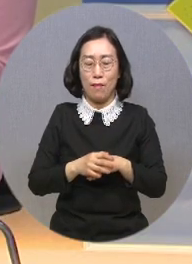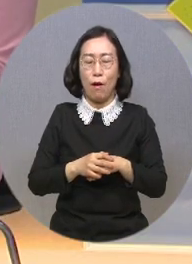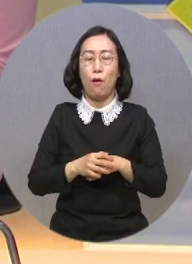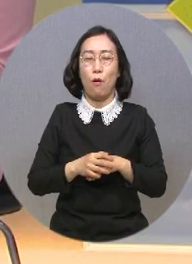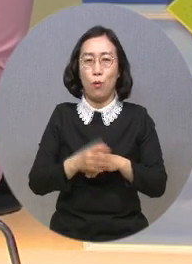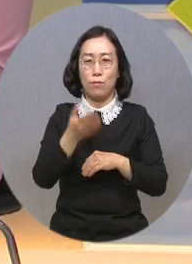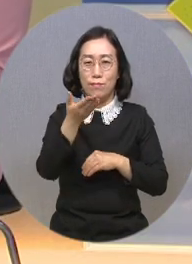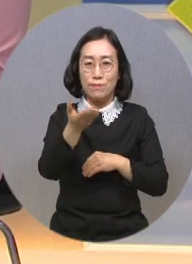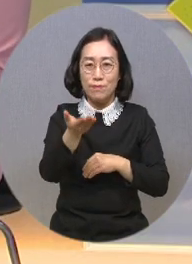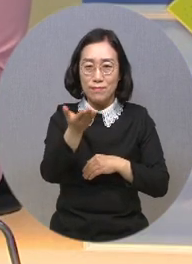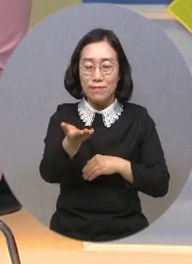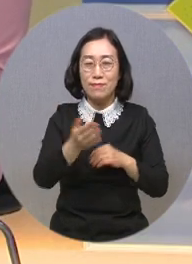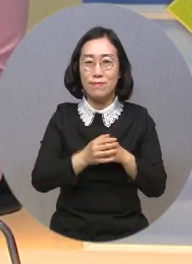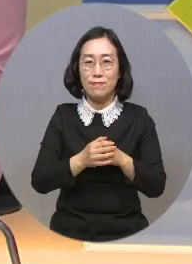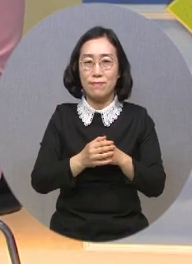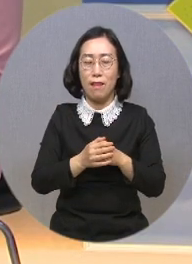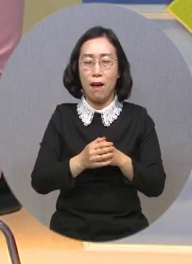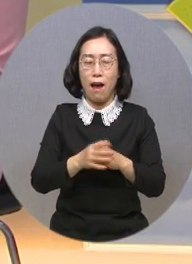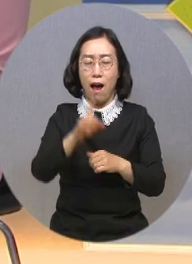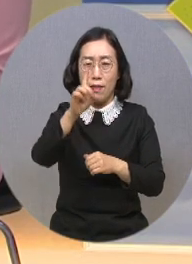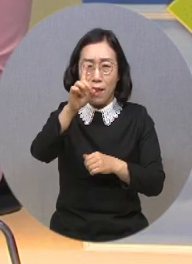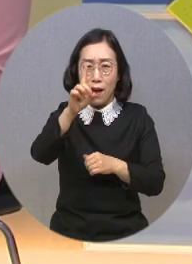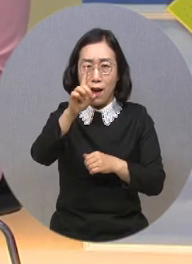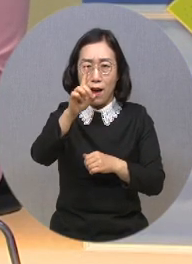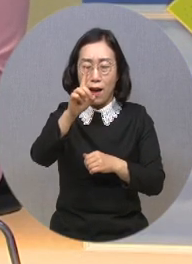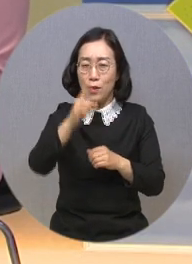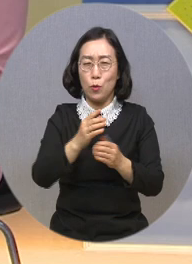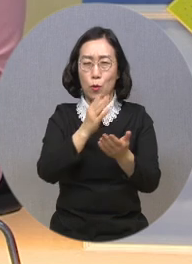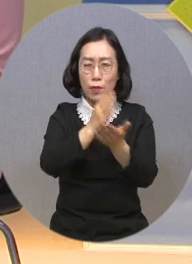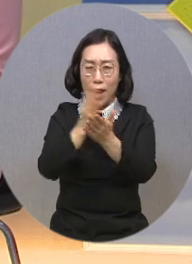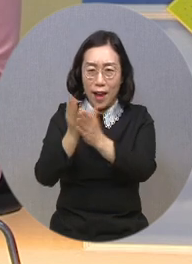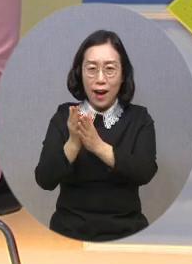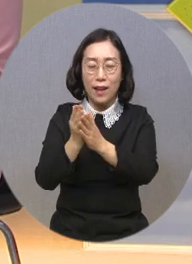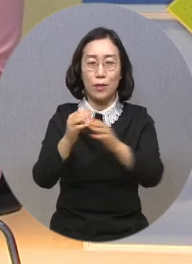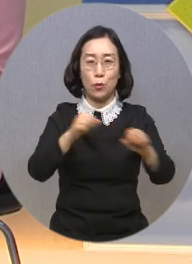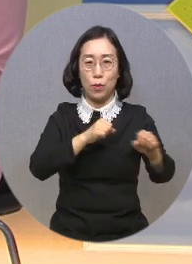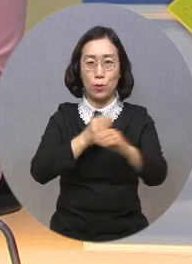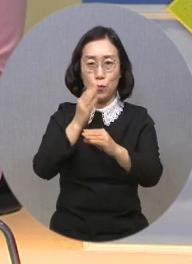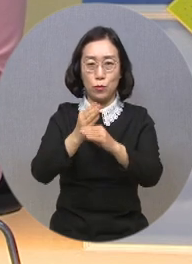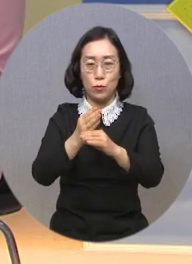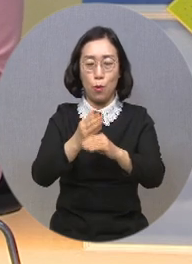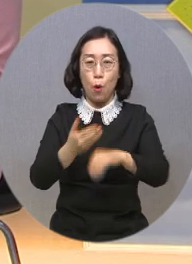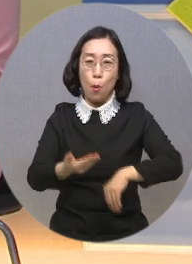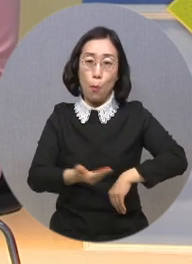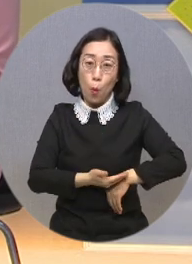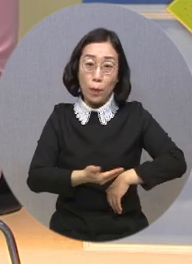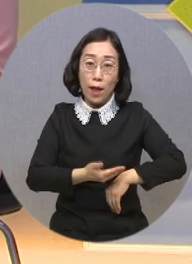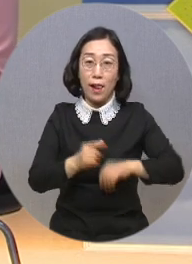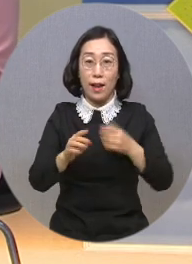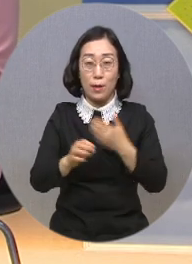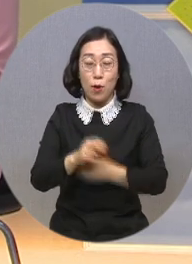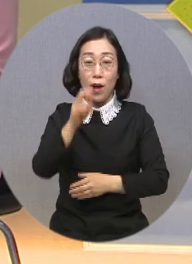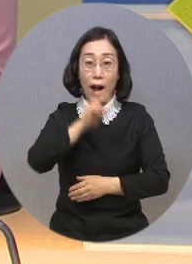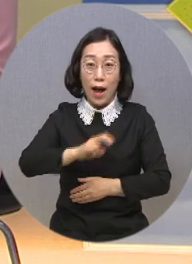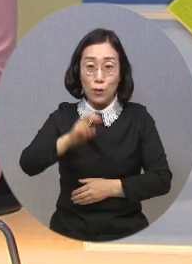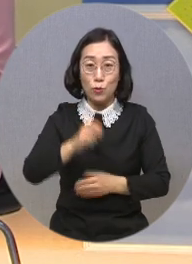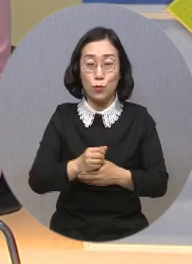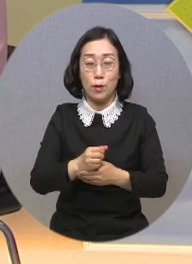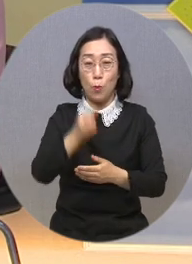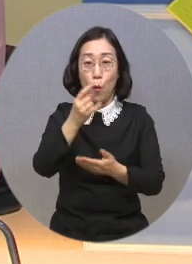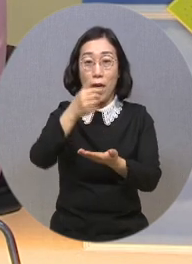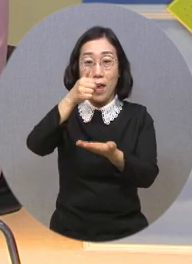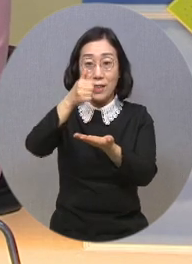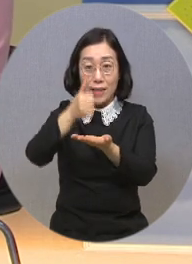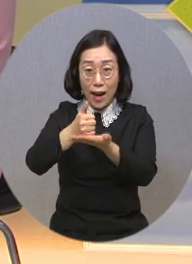한마디로 이향수 씨를 설명하기엔 좀 어려운 것 같은데요. 네. 제가 모델로 불러드려야 될까요? 아니면 가수로 불러드려야 될까요? 회장님으로